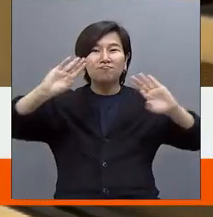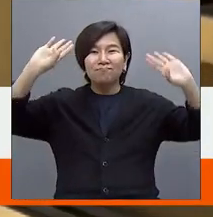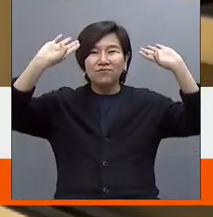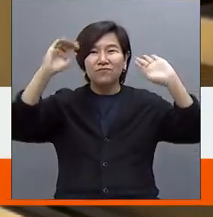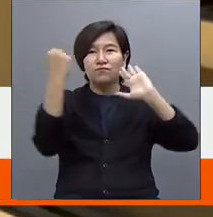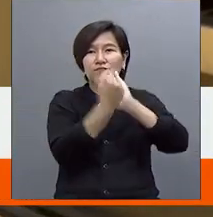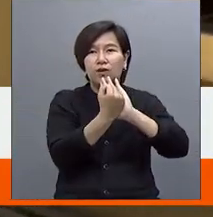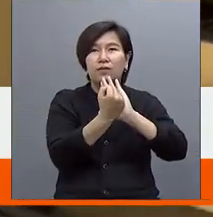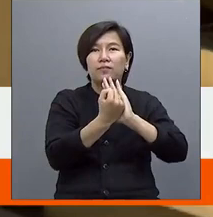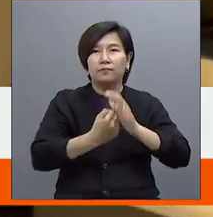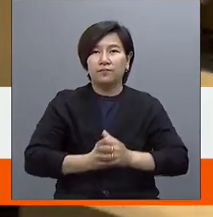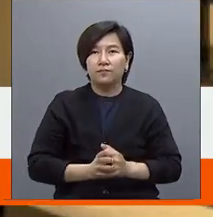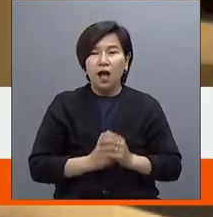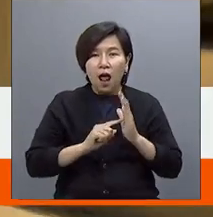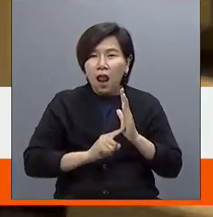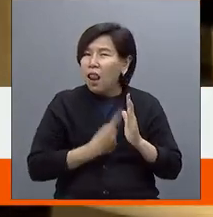ผลวันนั้น